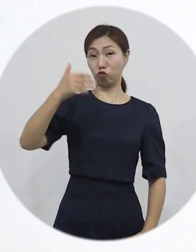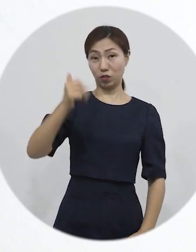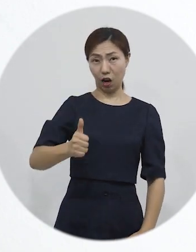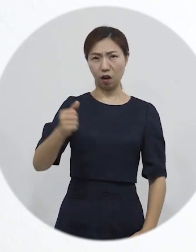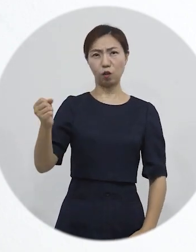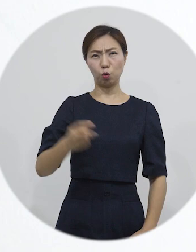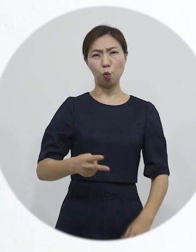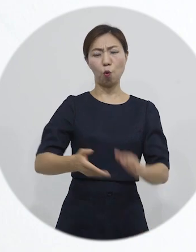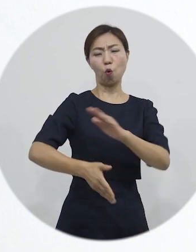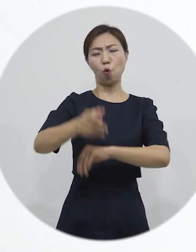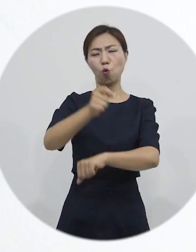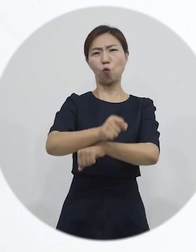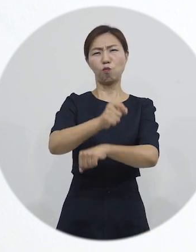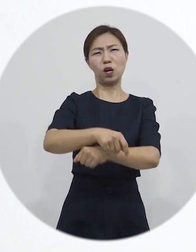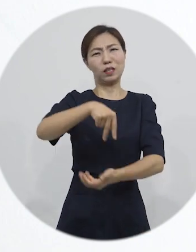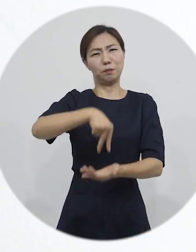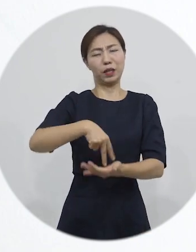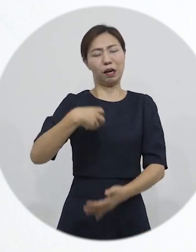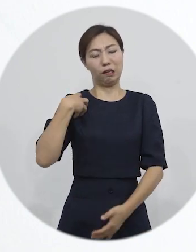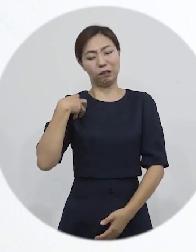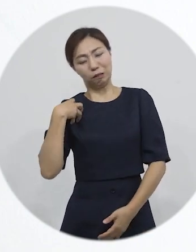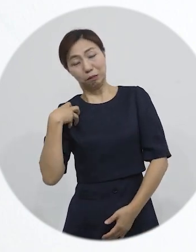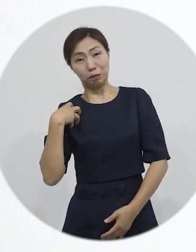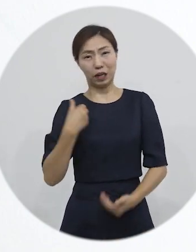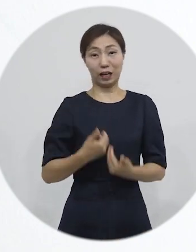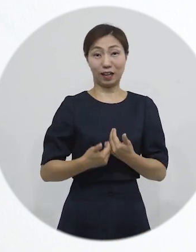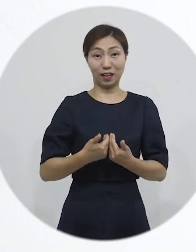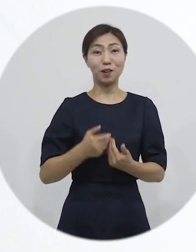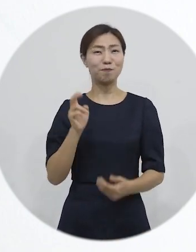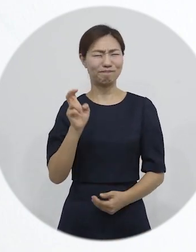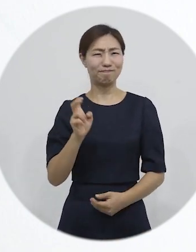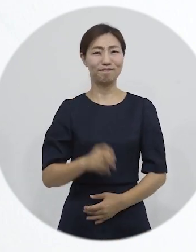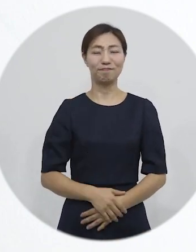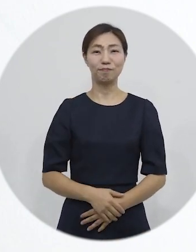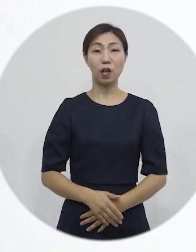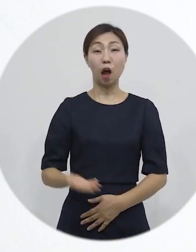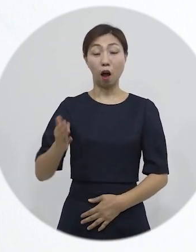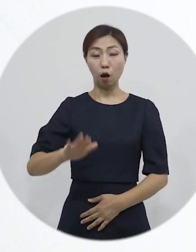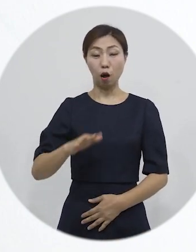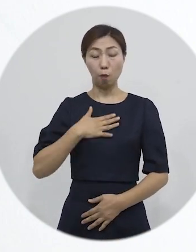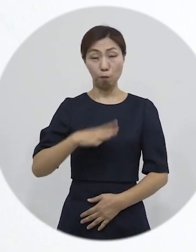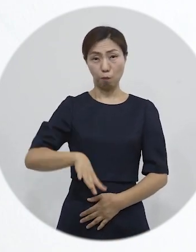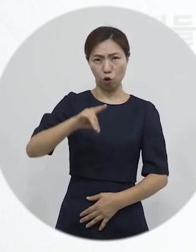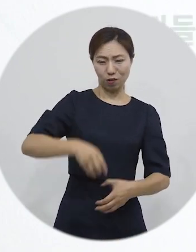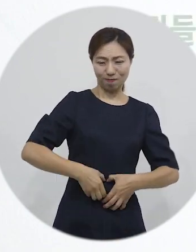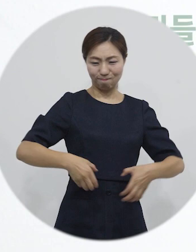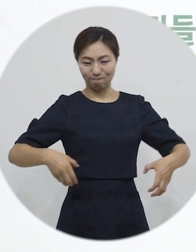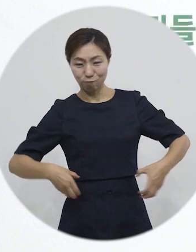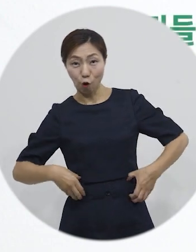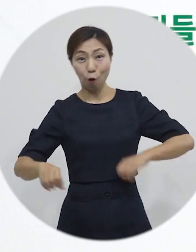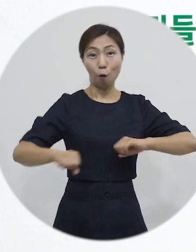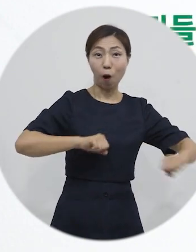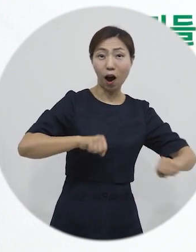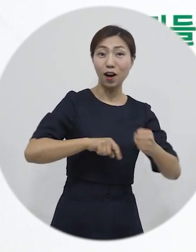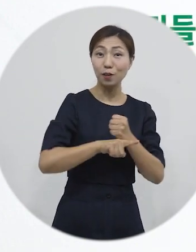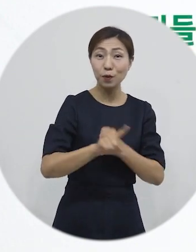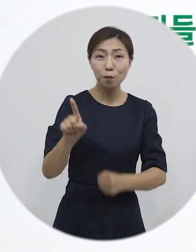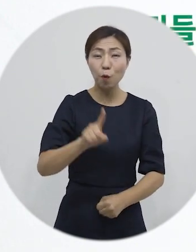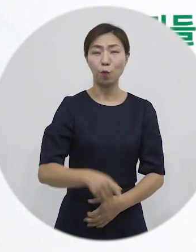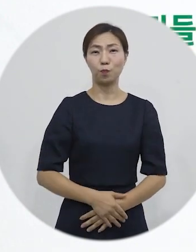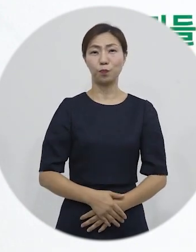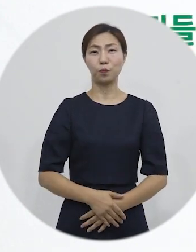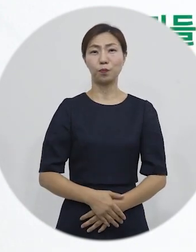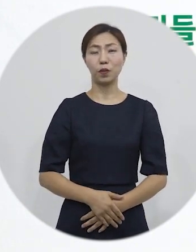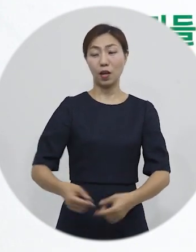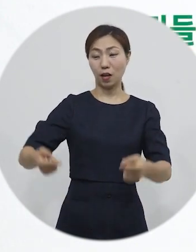지역의 행정 차원에서도 굉장히 부담스러운 일이거든요. 그래서 그것을 좀 앞서서 했다라고 하는 건 그래도 이 제도를